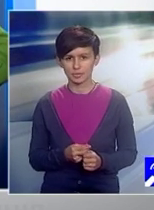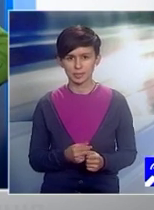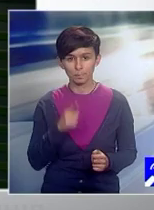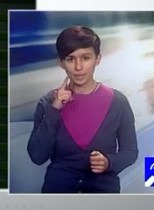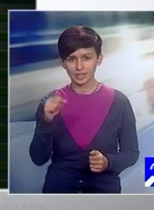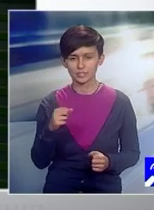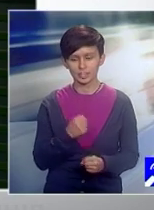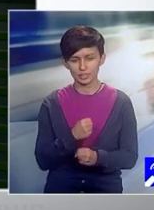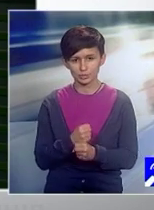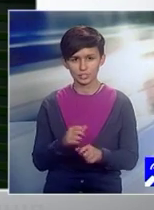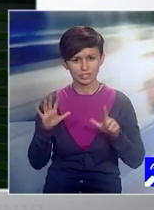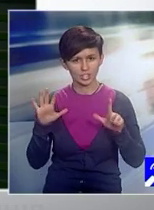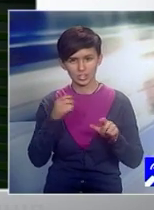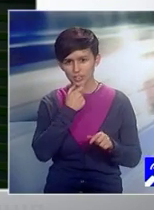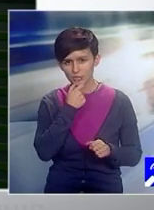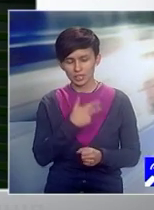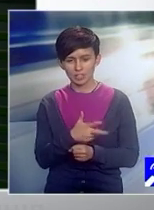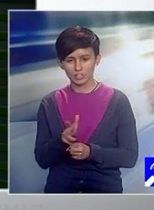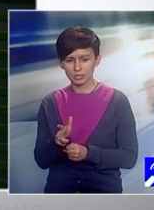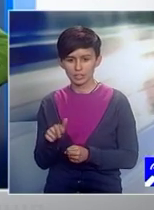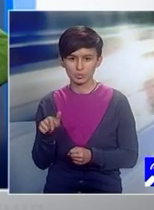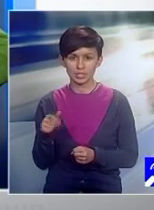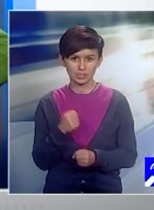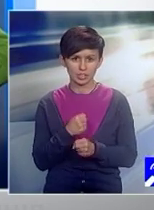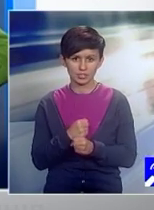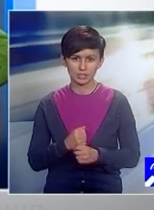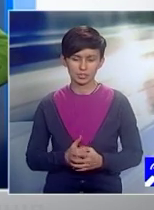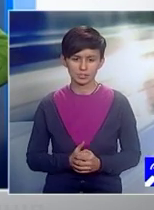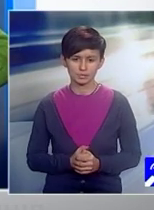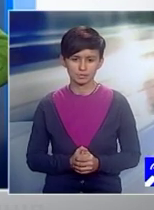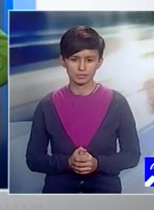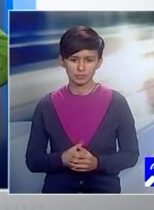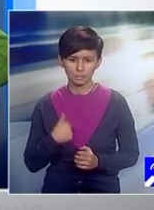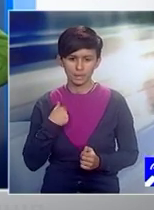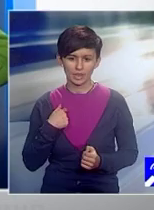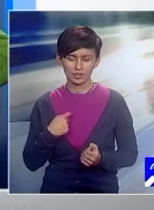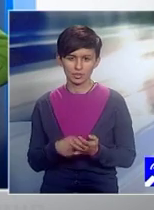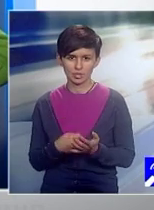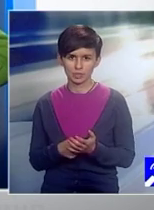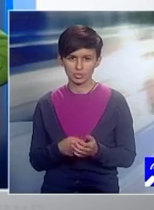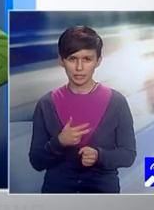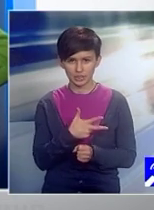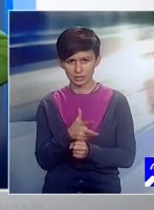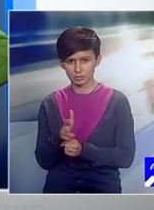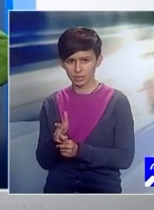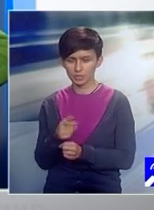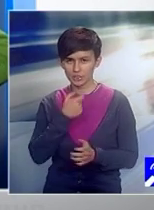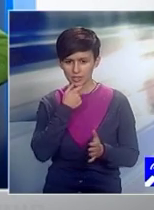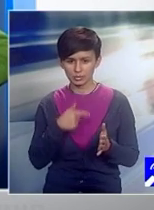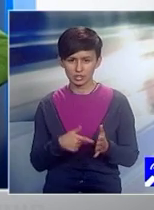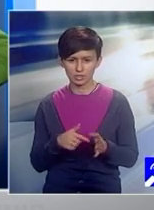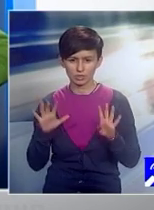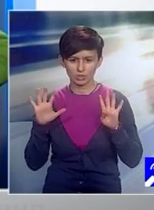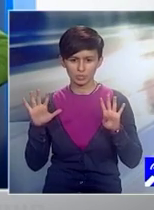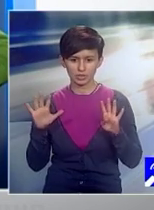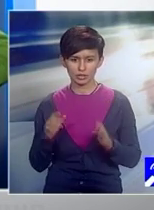al filmărilor pe care tu le-ai efectuat pe parcurs acestor ani. Da, eu mi-am cumpărat o cameră în 2009, cea mai ieftină,